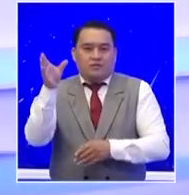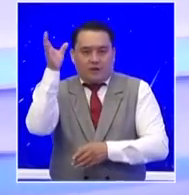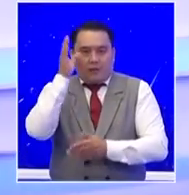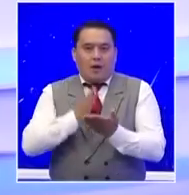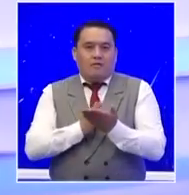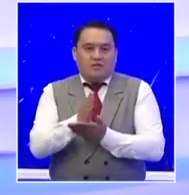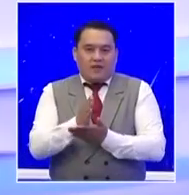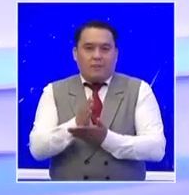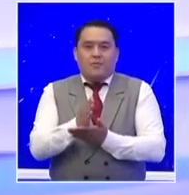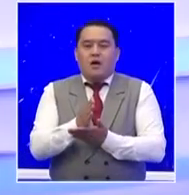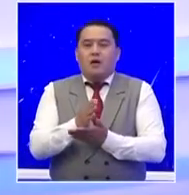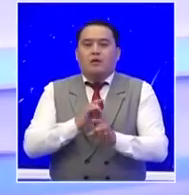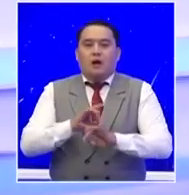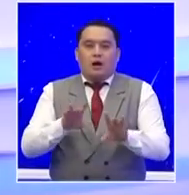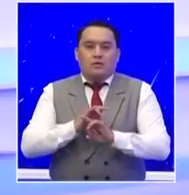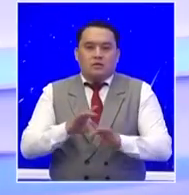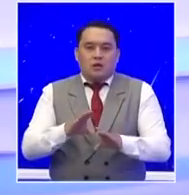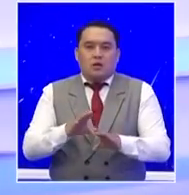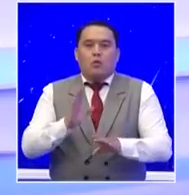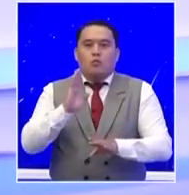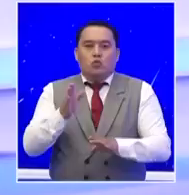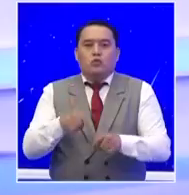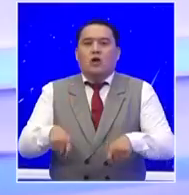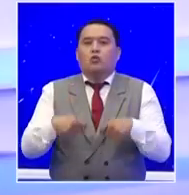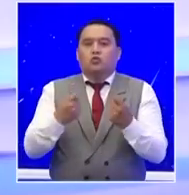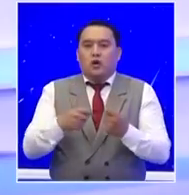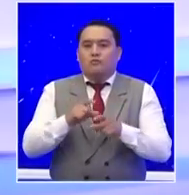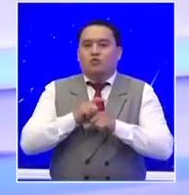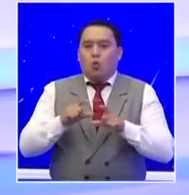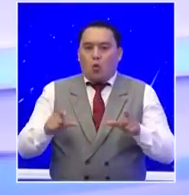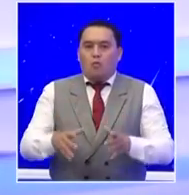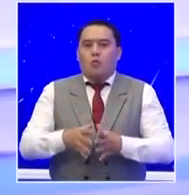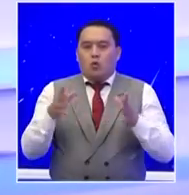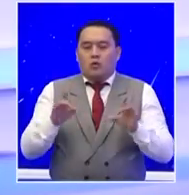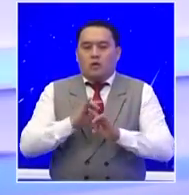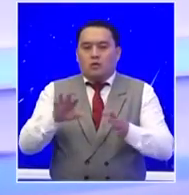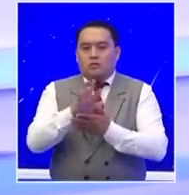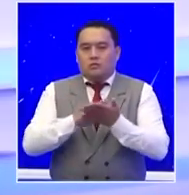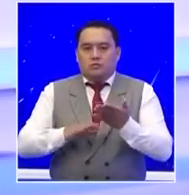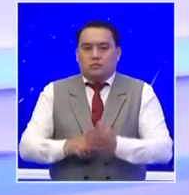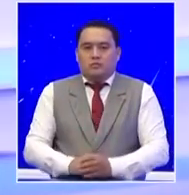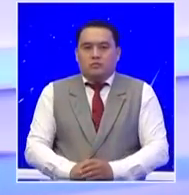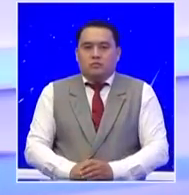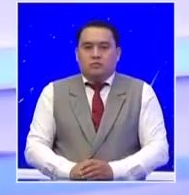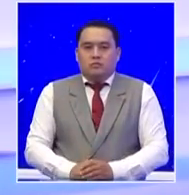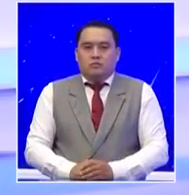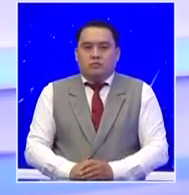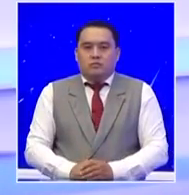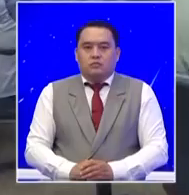сфере образования. Рассказали спикеры и о ряде нарушений в учебных заведениях. Более подробно обо всем расскажет Ануар